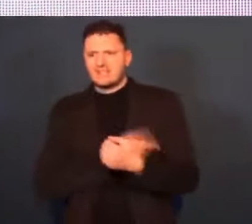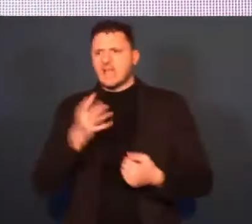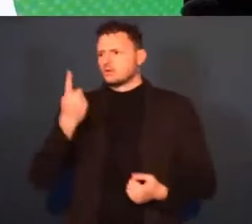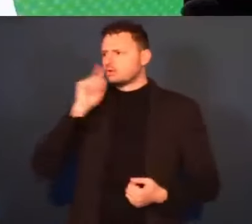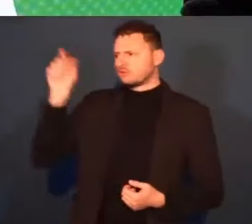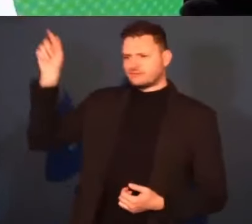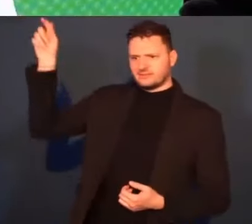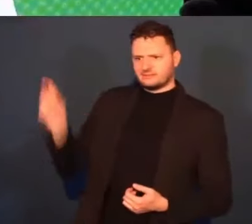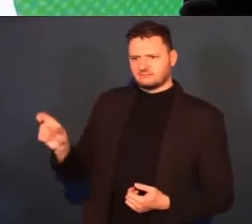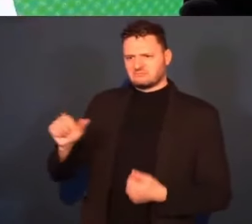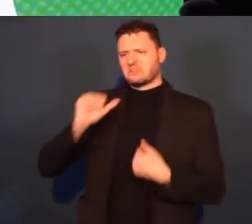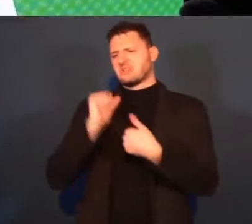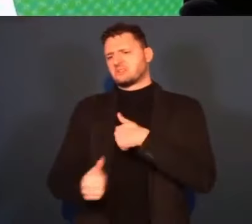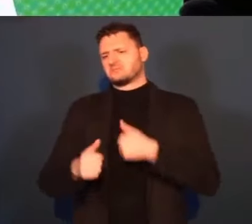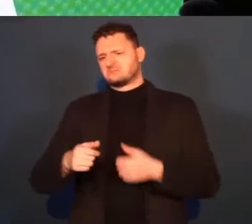е.